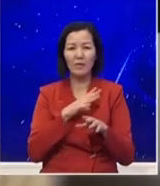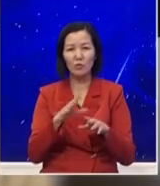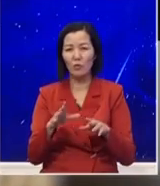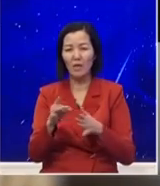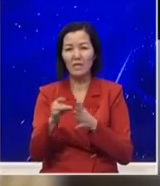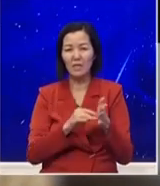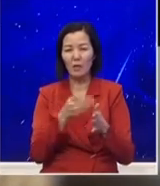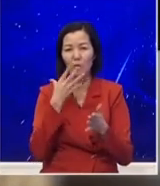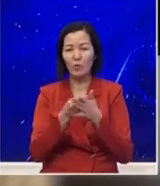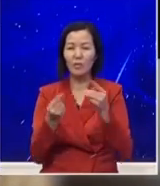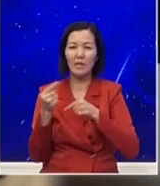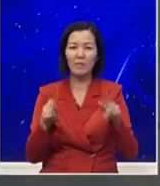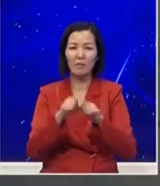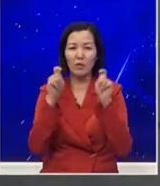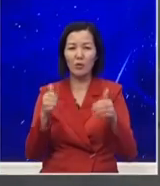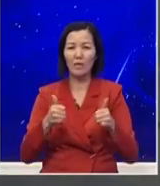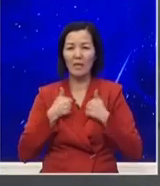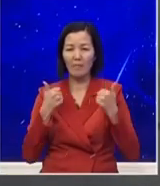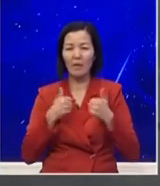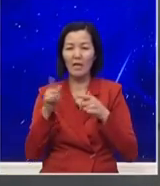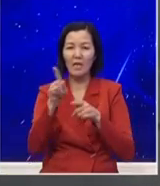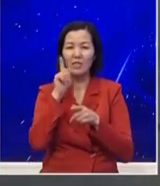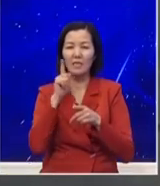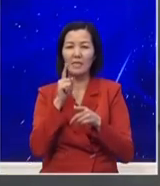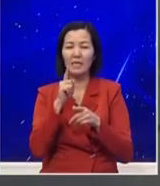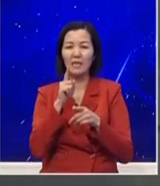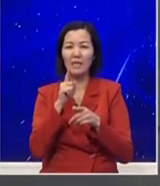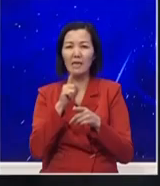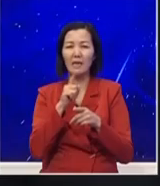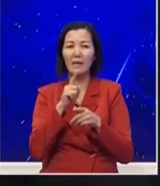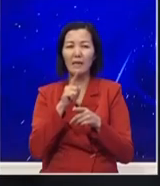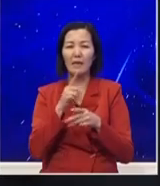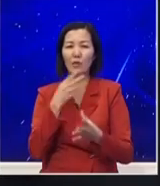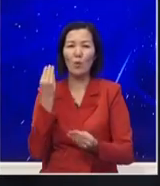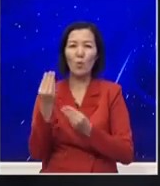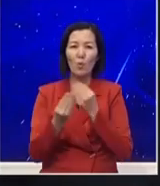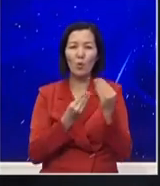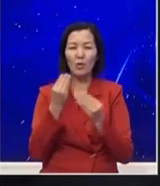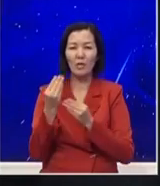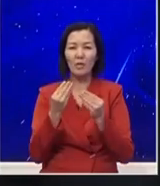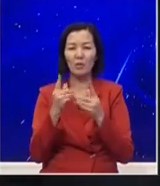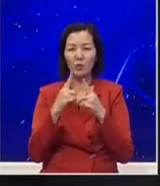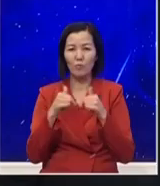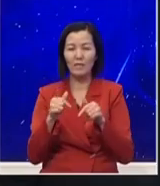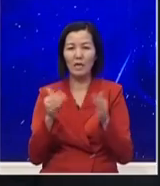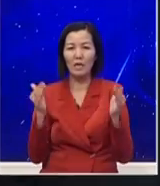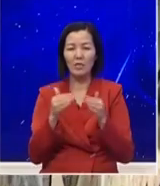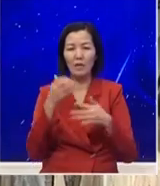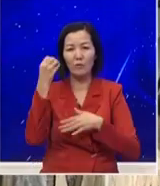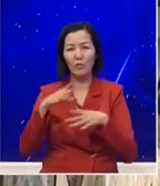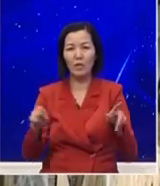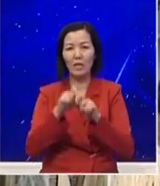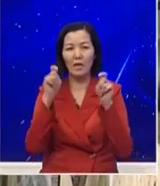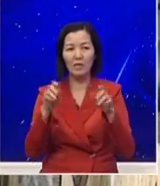өз кәсібін ашуға талпынған. Алғашында жастар арасында сұранысқа ие пейнтбол ойынын ұйымдастырып бастаған. Кейін шағын орталық ашып,